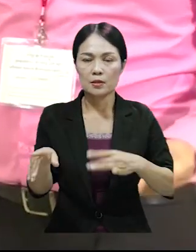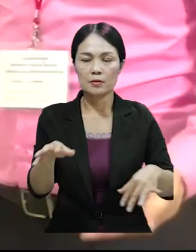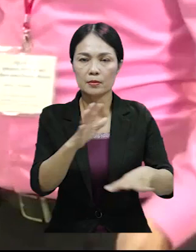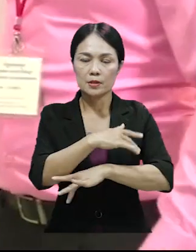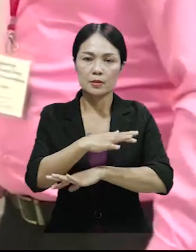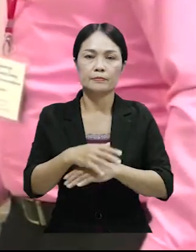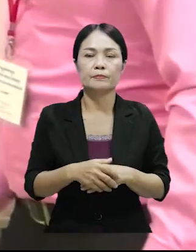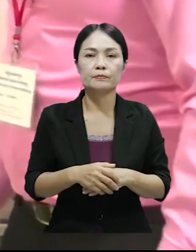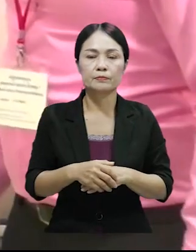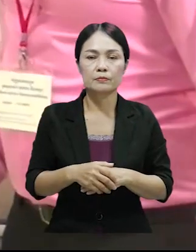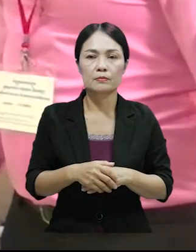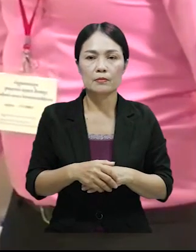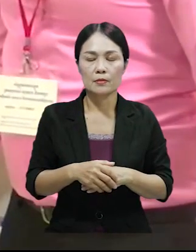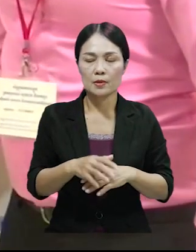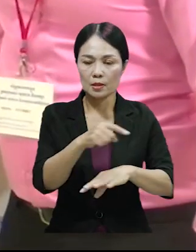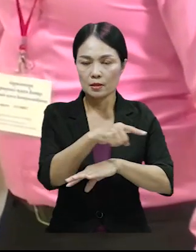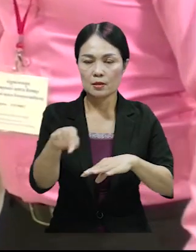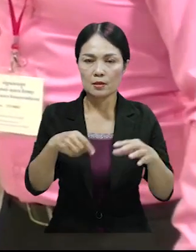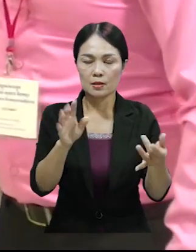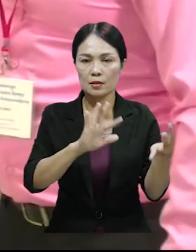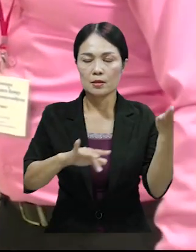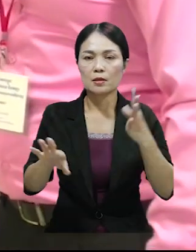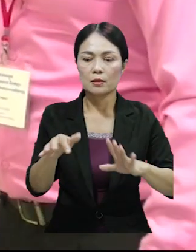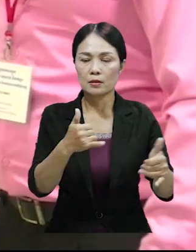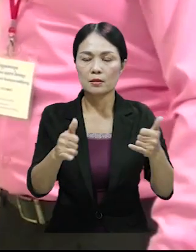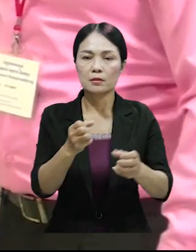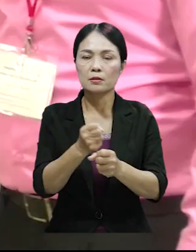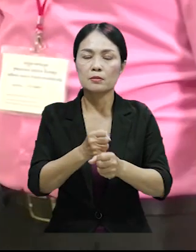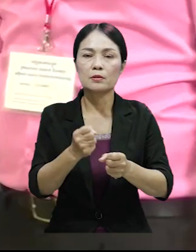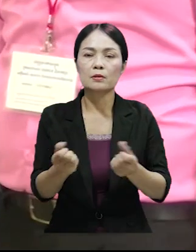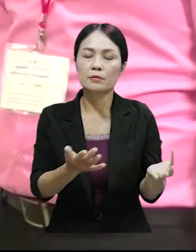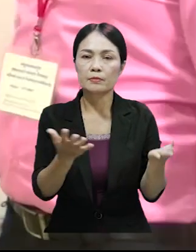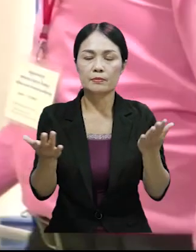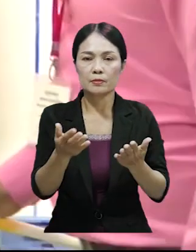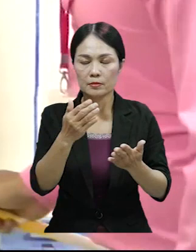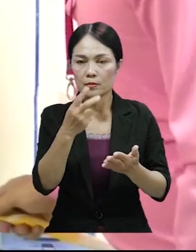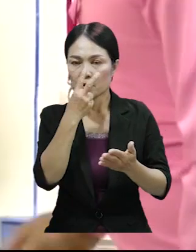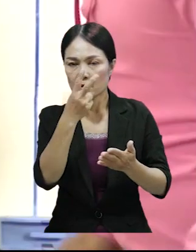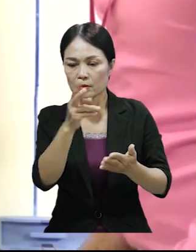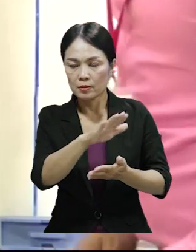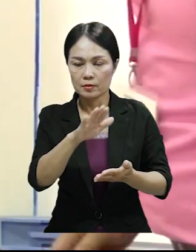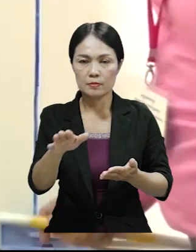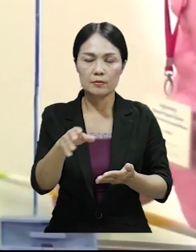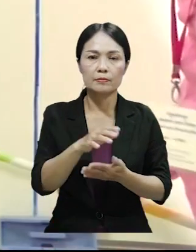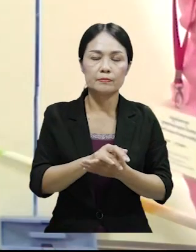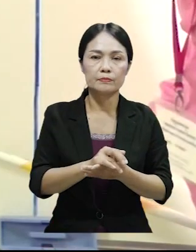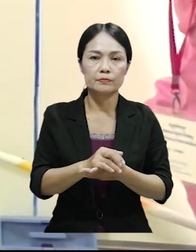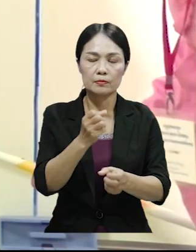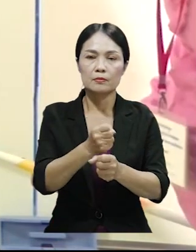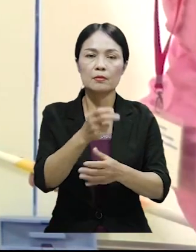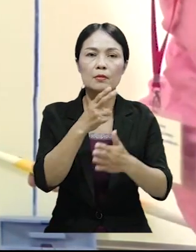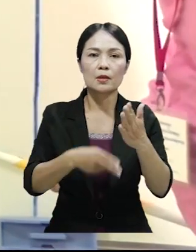កំសាន្តតើល្បែងរាំវង្សហ្នឹងដើម្បីលេងគេធ្វើម៉េចទៅកូនកូនឯងមើលក្នុងរូបមើលមុននឹងលេងរាំវង្សគេធ្វើអីកូននេះអ